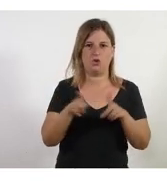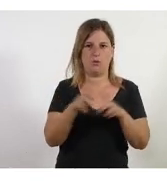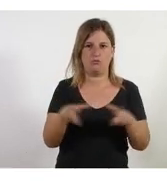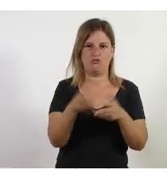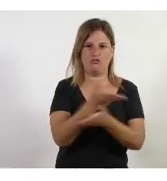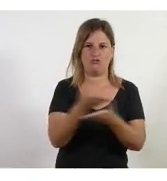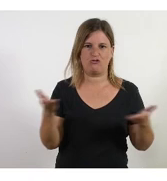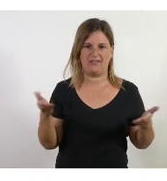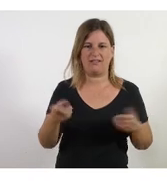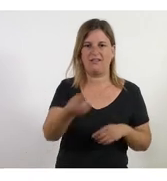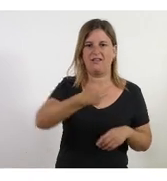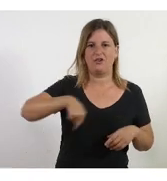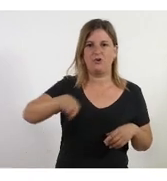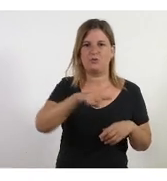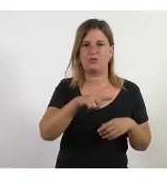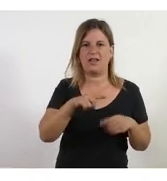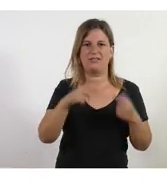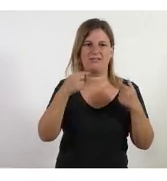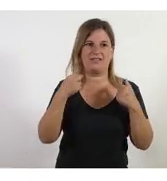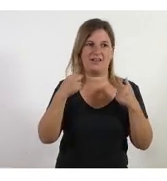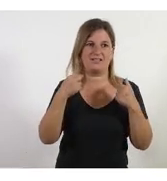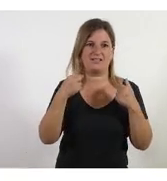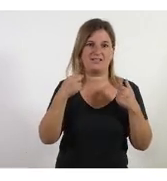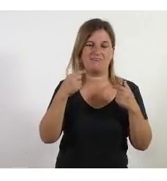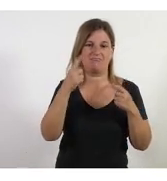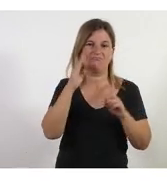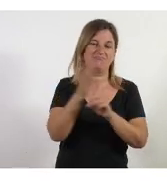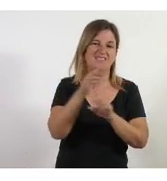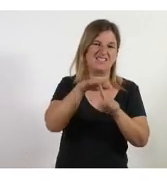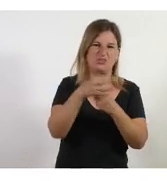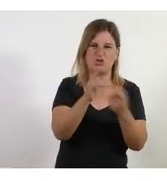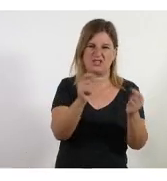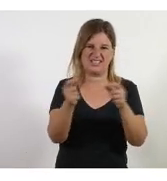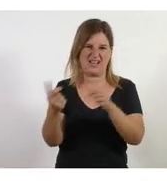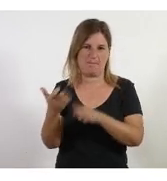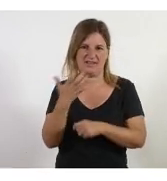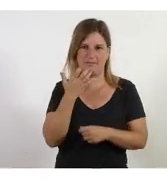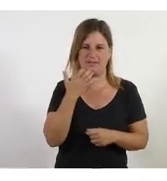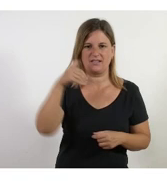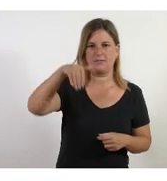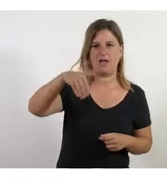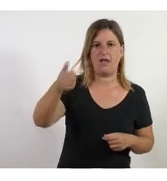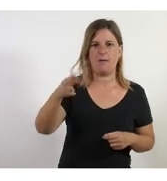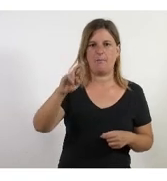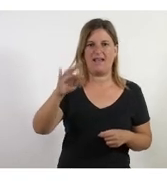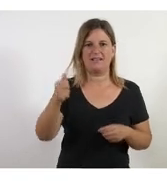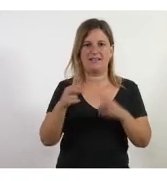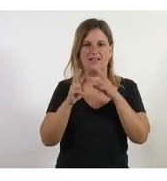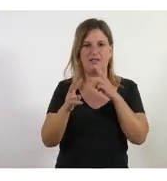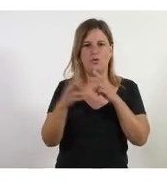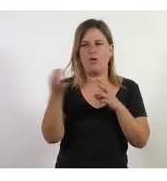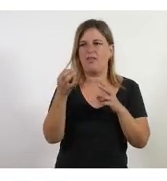societat, no? Que tots ens trobem en coses semblants o situacions semblants. La Marta, per exemple, diu... Permetre'ns deixar-nos